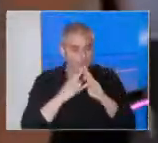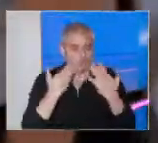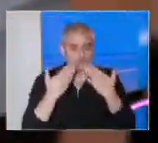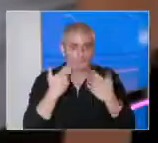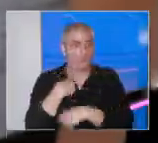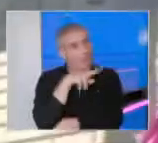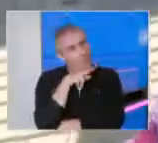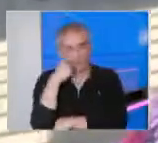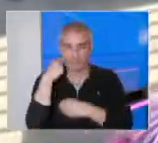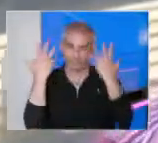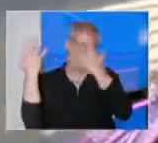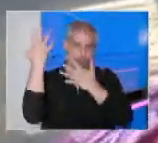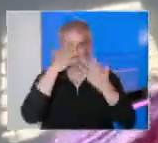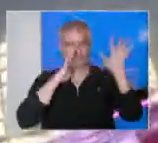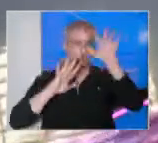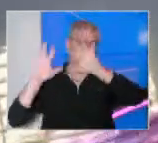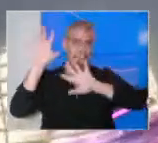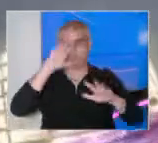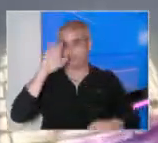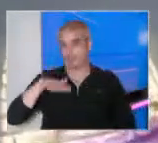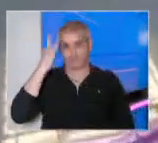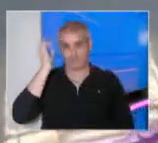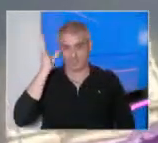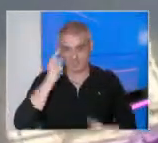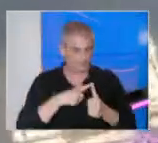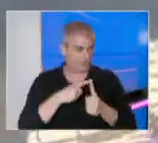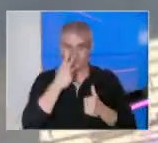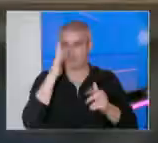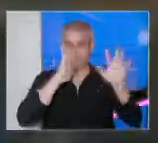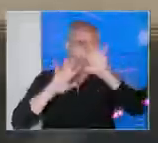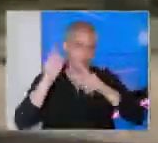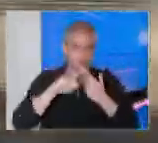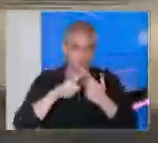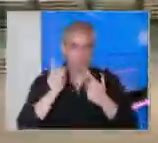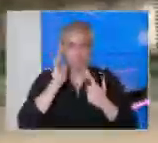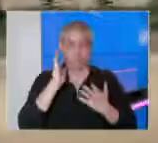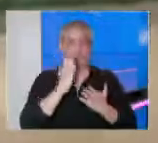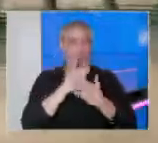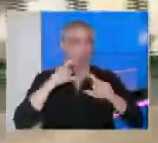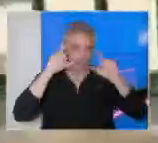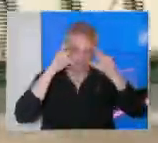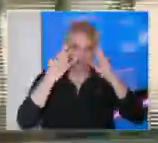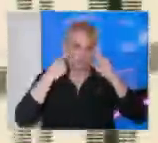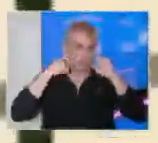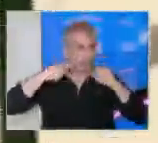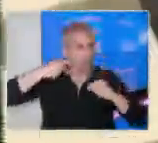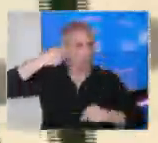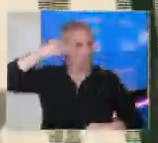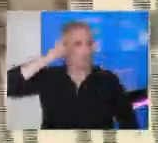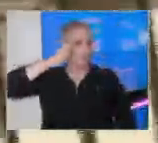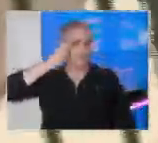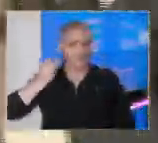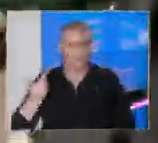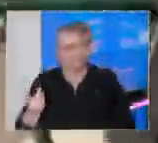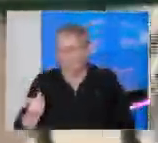וישיבות, אני כבר רואה מטושטש. ילדים עם כאבי ראש, ילדים רואים מטושטש, אלה שיש להם כבר משקפיים, המספר שלהם עלה. אני לא אומרת את זה